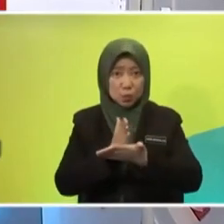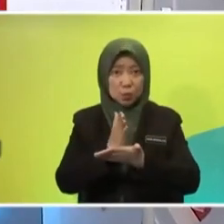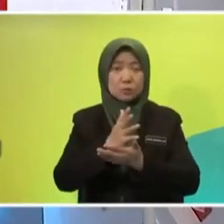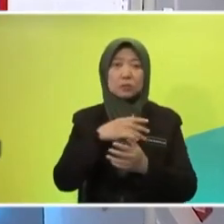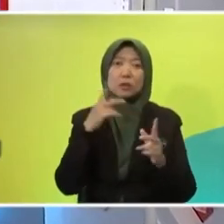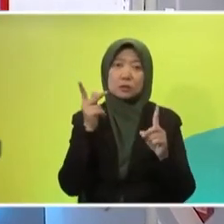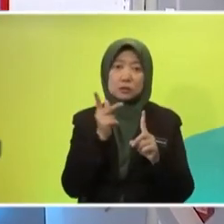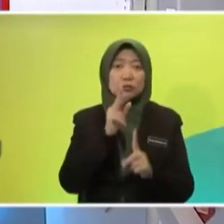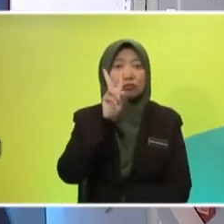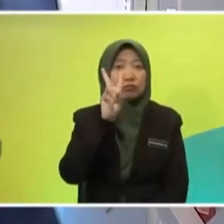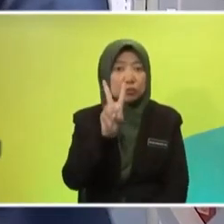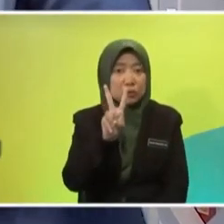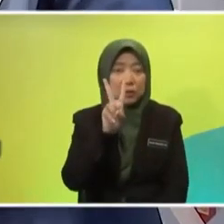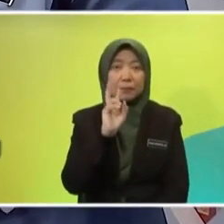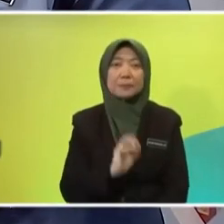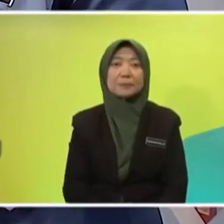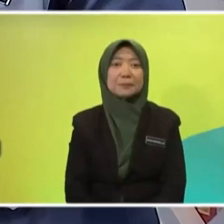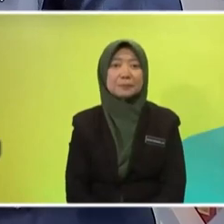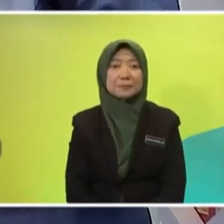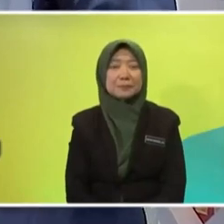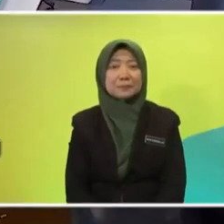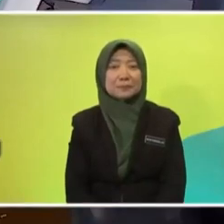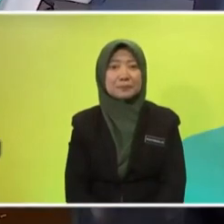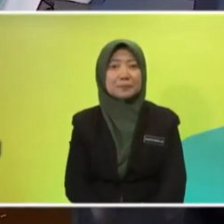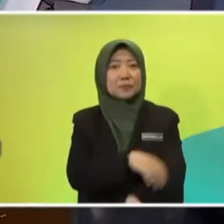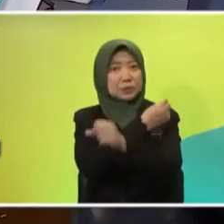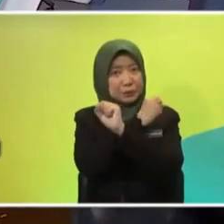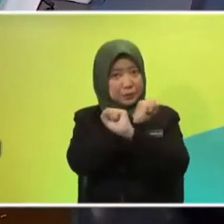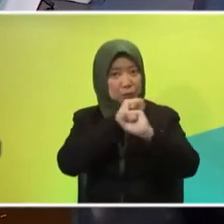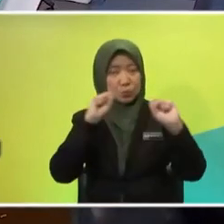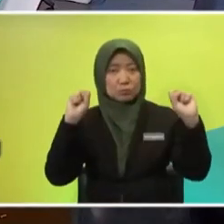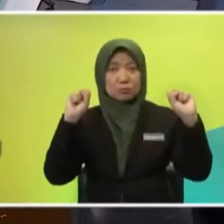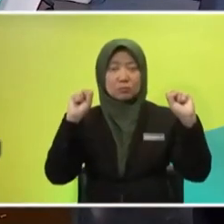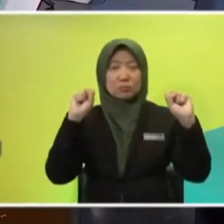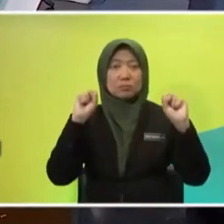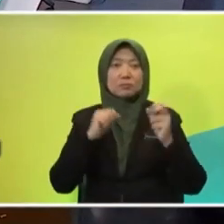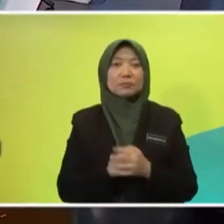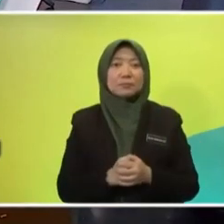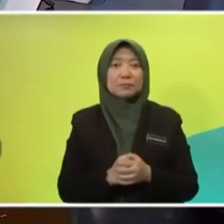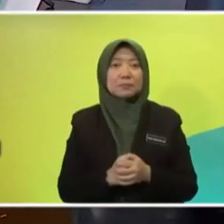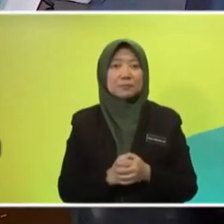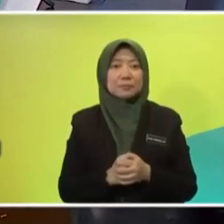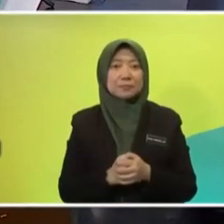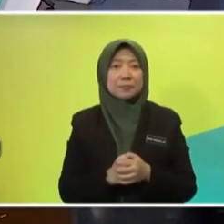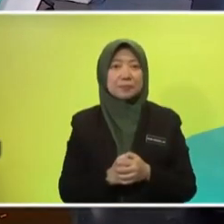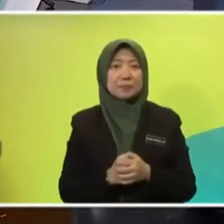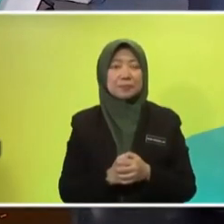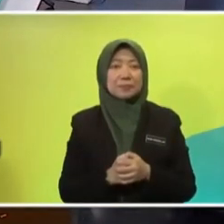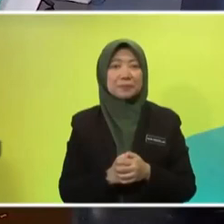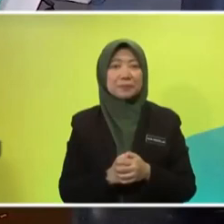kedua. Okey, agak-agak Cikgu Ana bersedia ke Cikgu Ana? Dah bersedia Cikgu Su. Okey, kita ke teka-teki kita yang